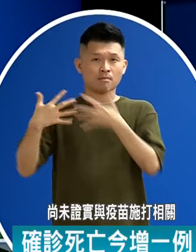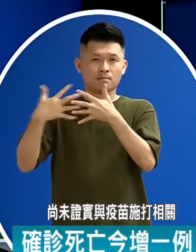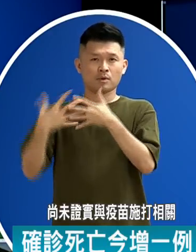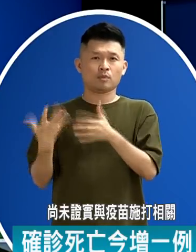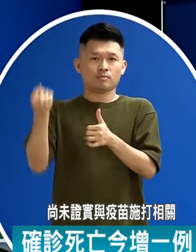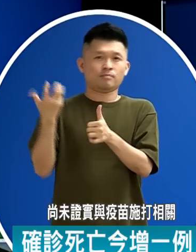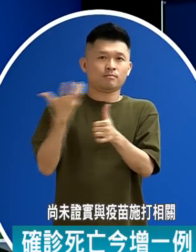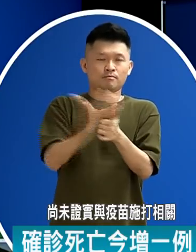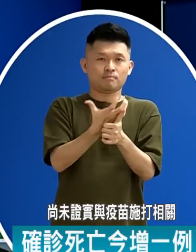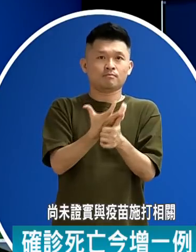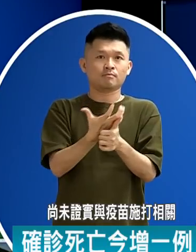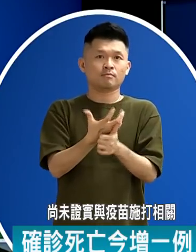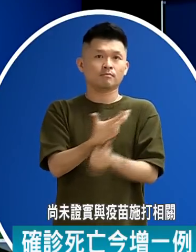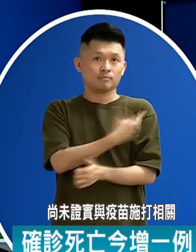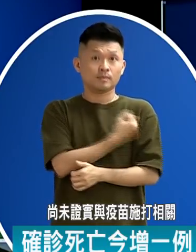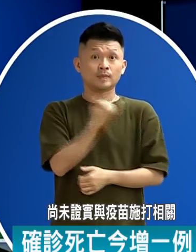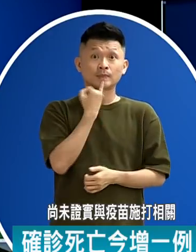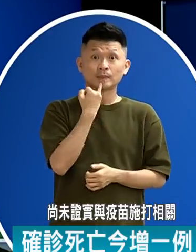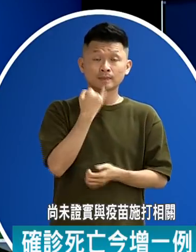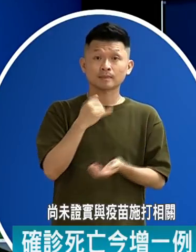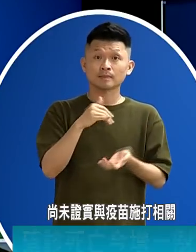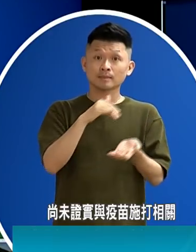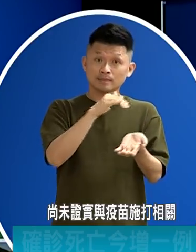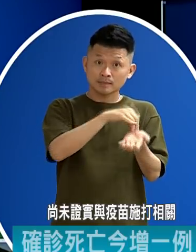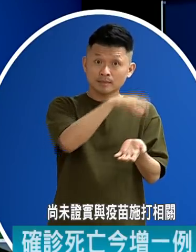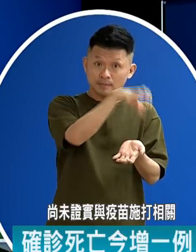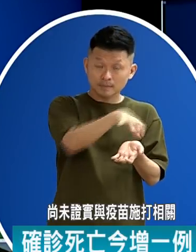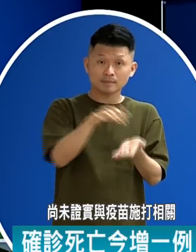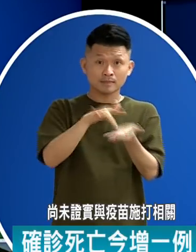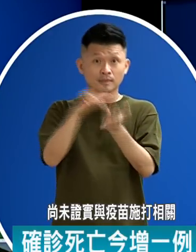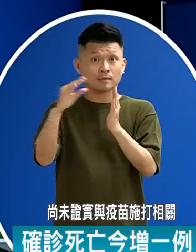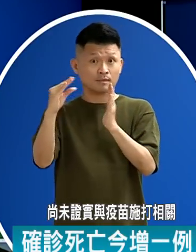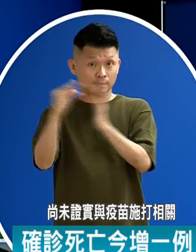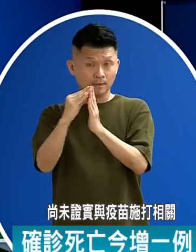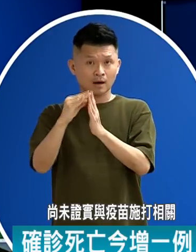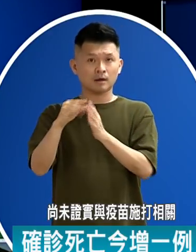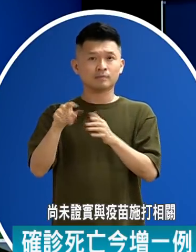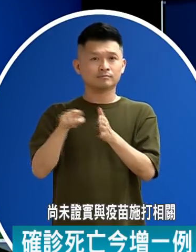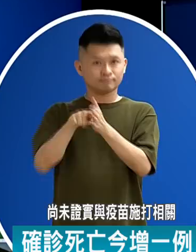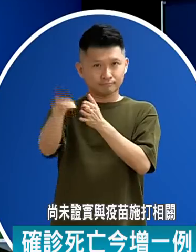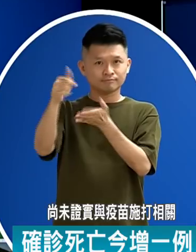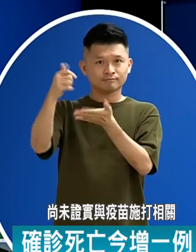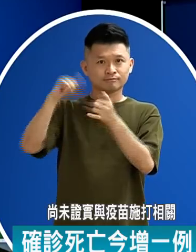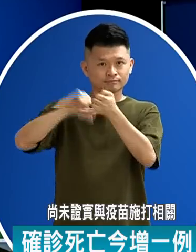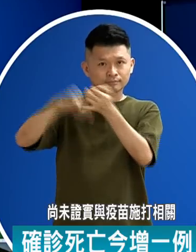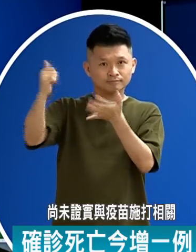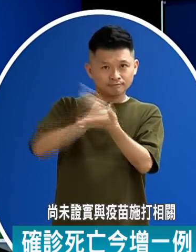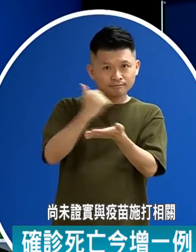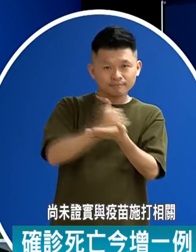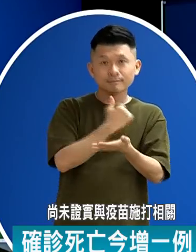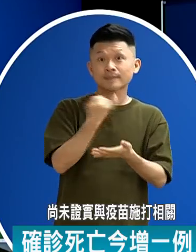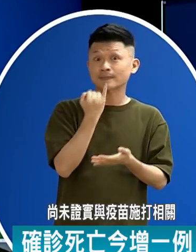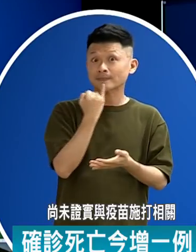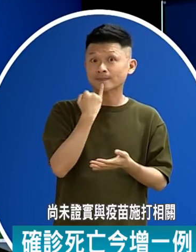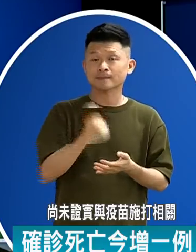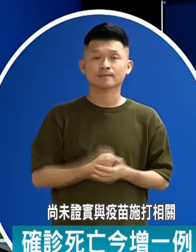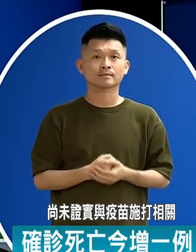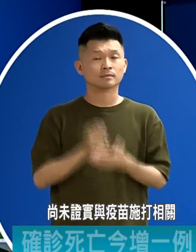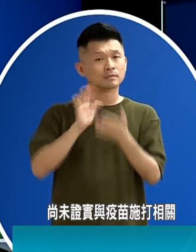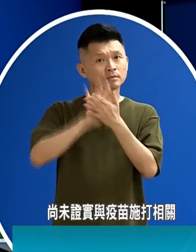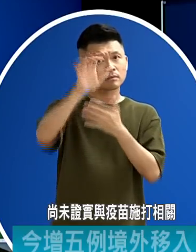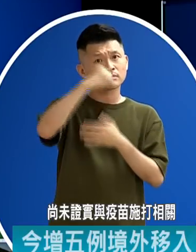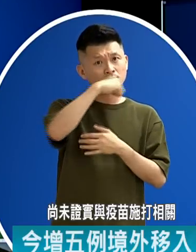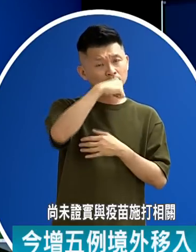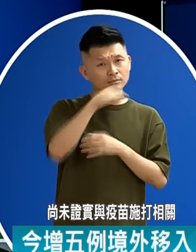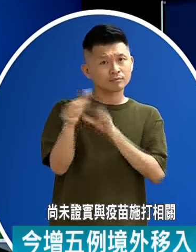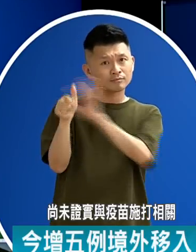的疫苗，不用经过政府医疗机构或药房，可以直接跟辉瑞进货，只要有代理商愿意引进就可以。那想请问未来